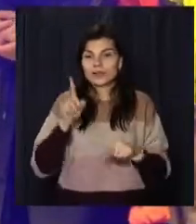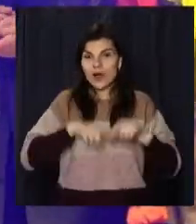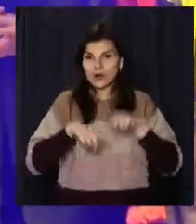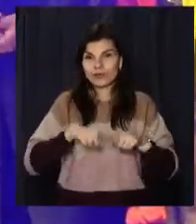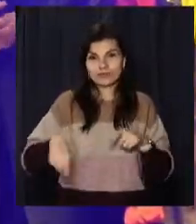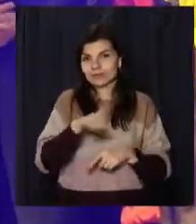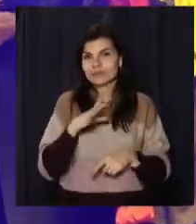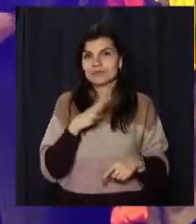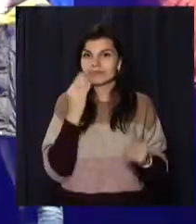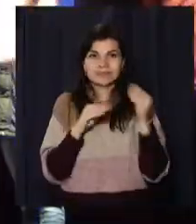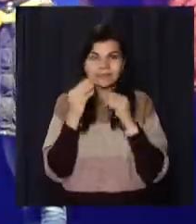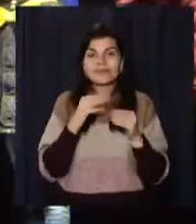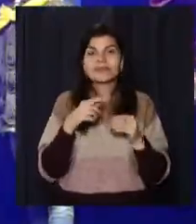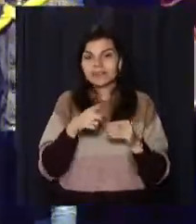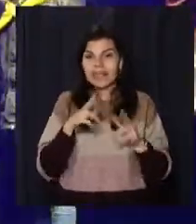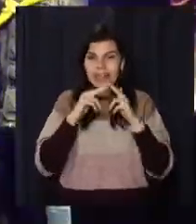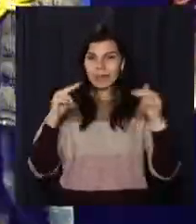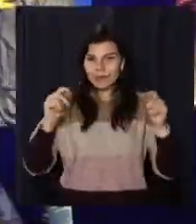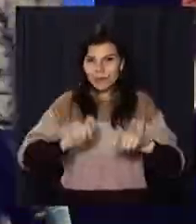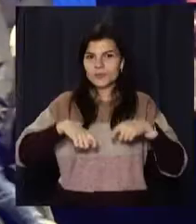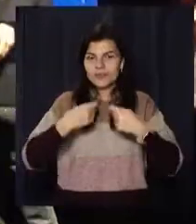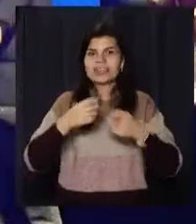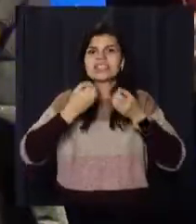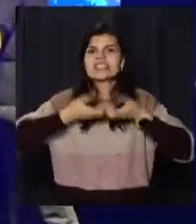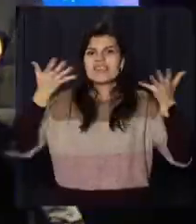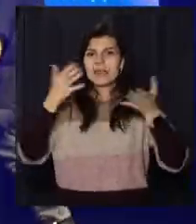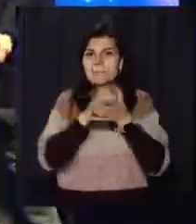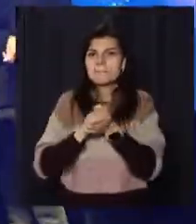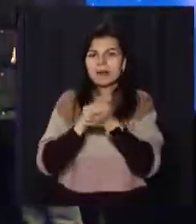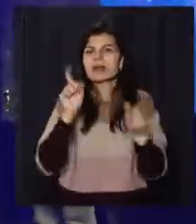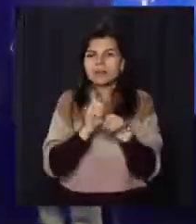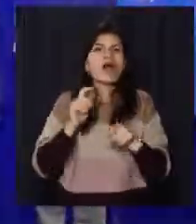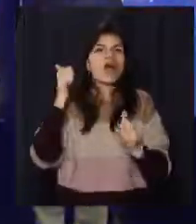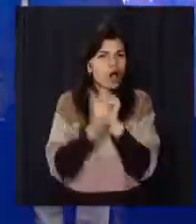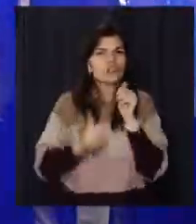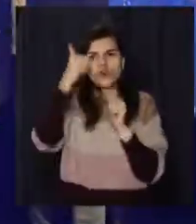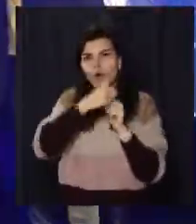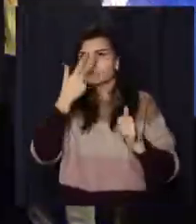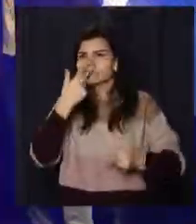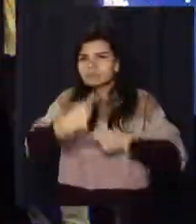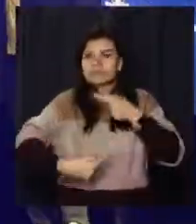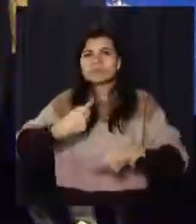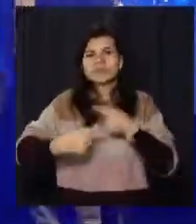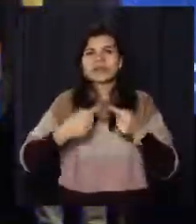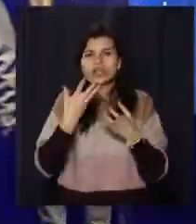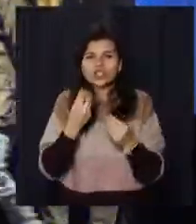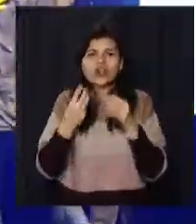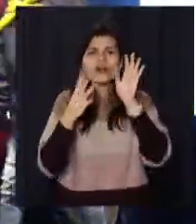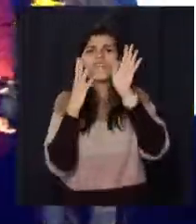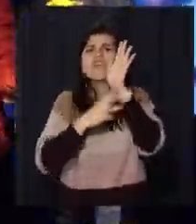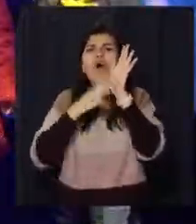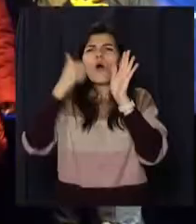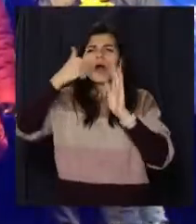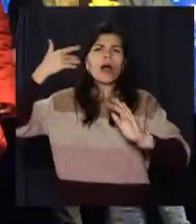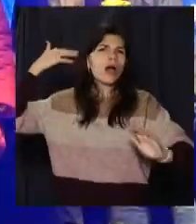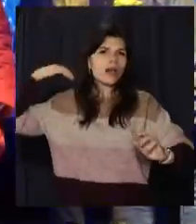панувала злагода, дніпровські скаути передали світло миру. Це щорічна традиція у громаді, яка бере початок ще у 80-х